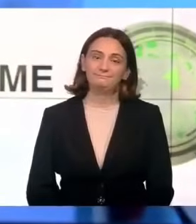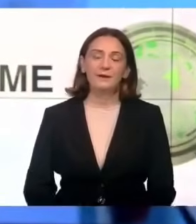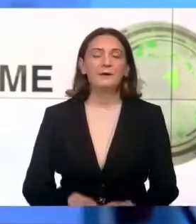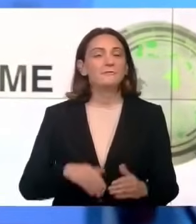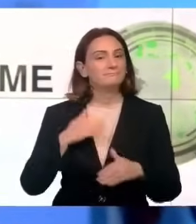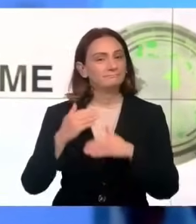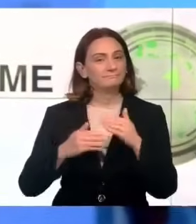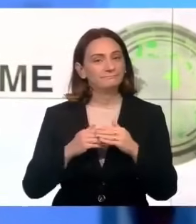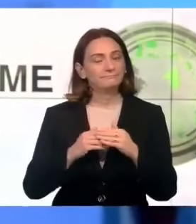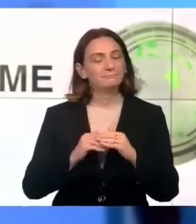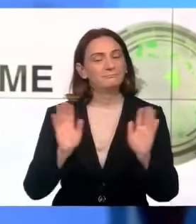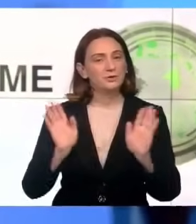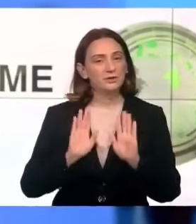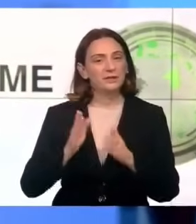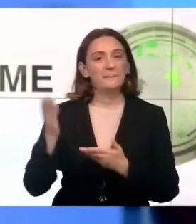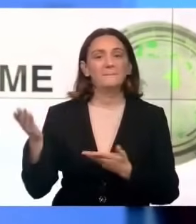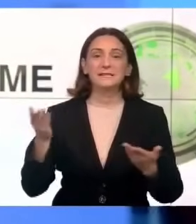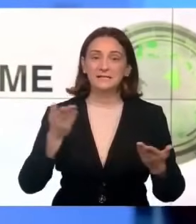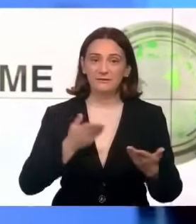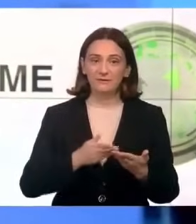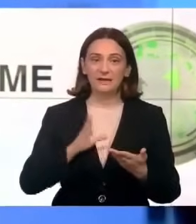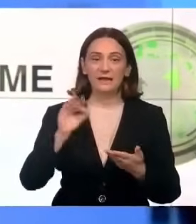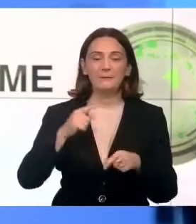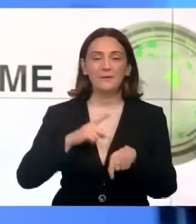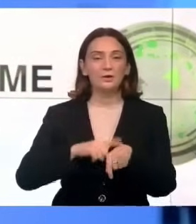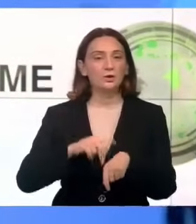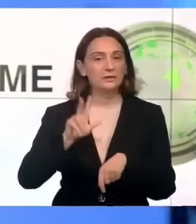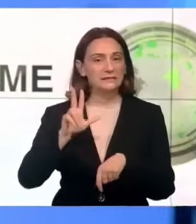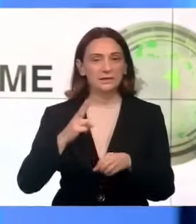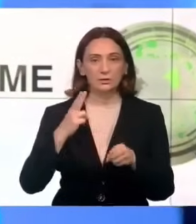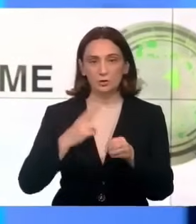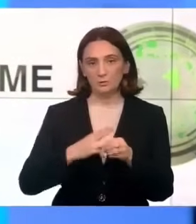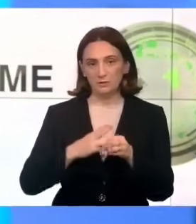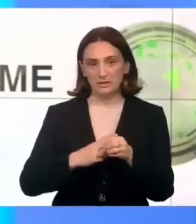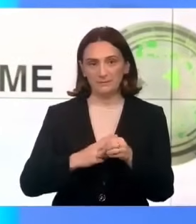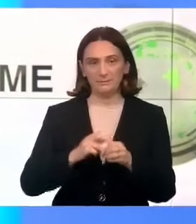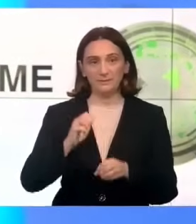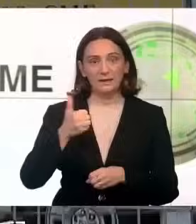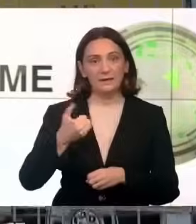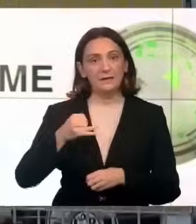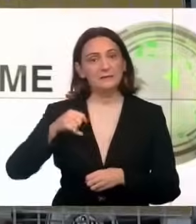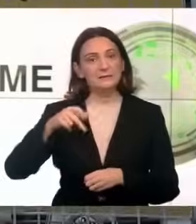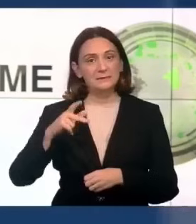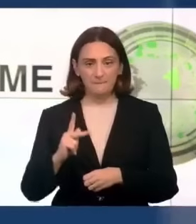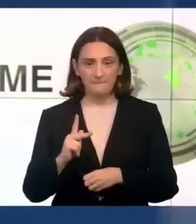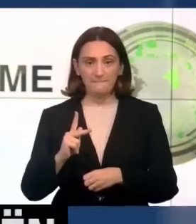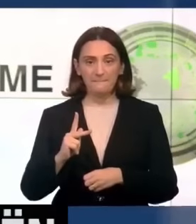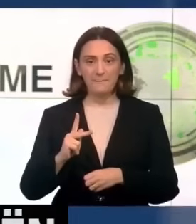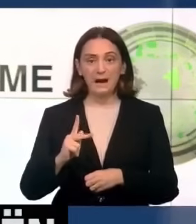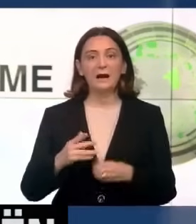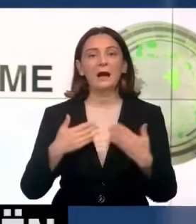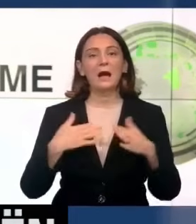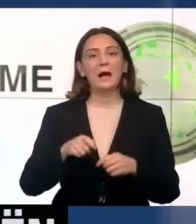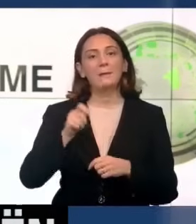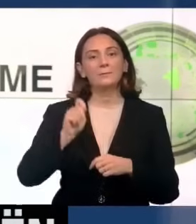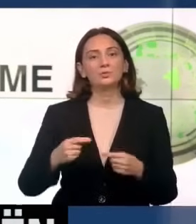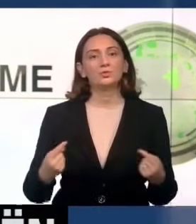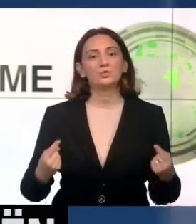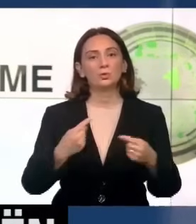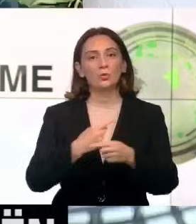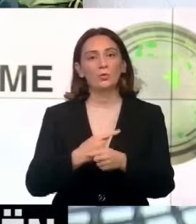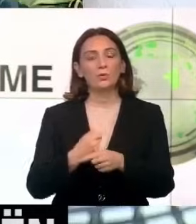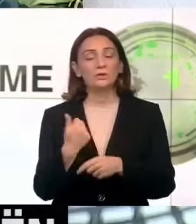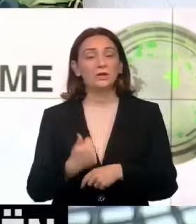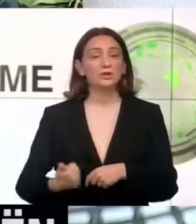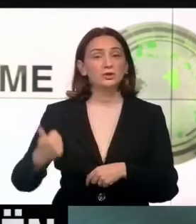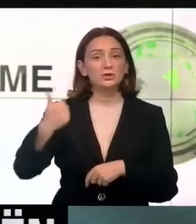Ju përshëndes nga lajmet në Top Channel, ku do të ndiqni spa ka çuar për gjykim ish drejtuese në kadastrës së Durrësit, bashkë me